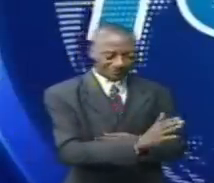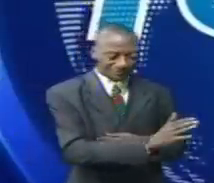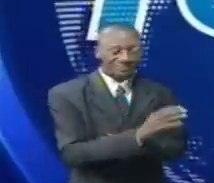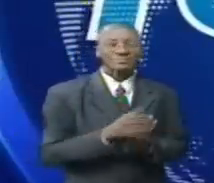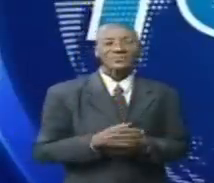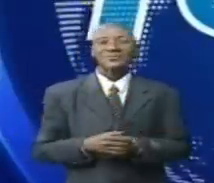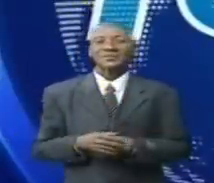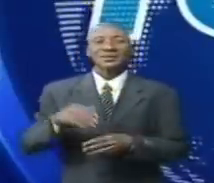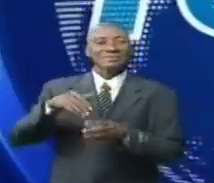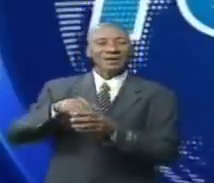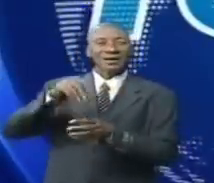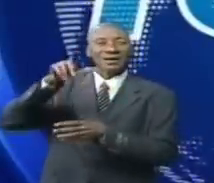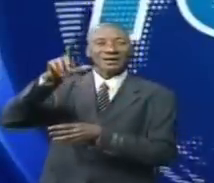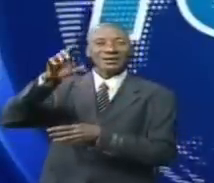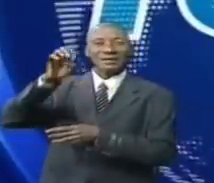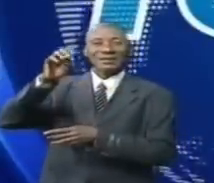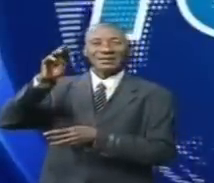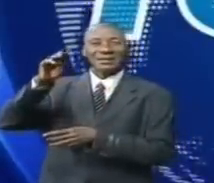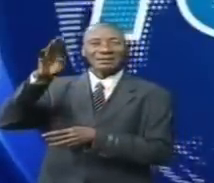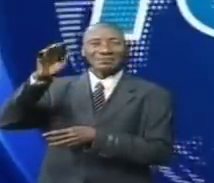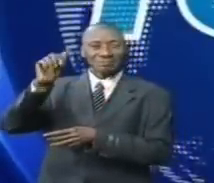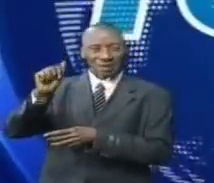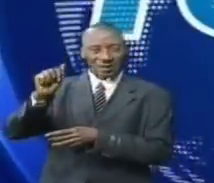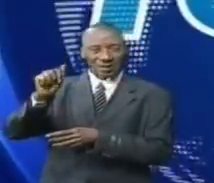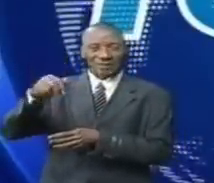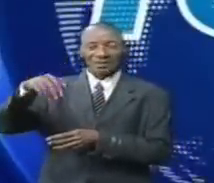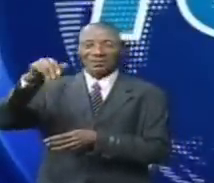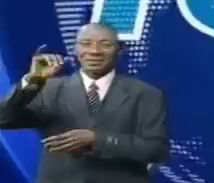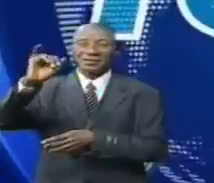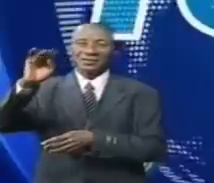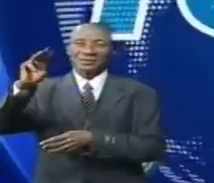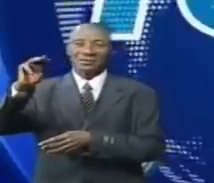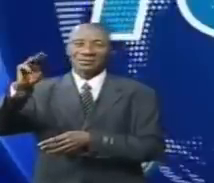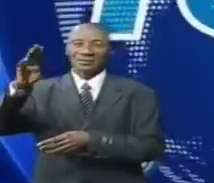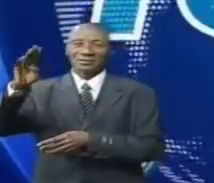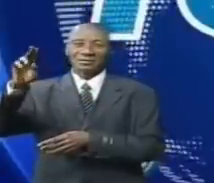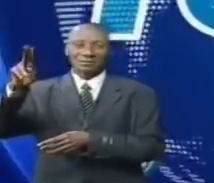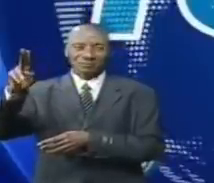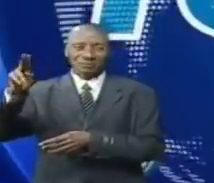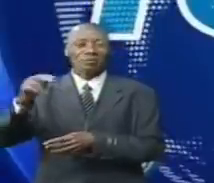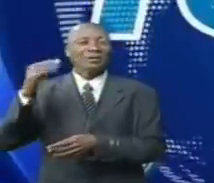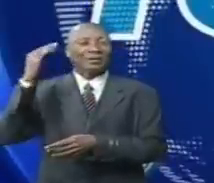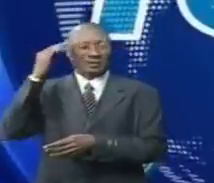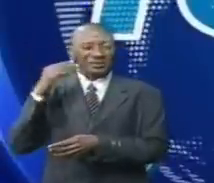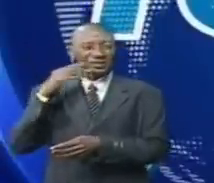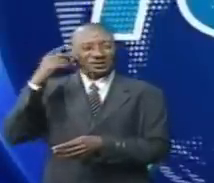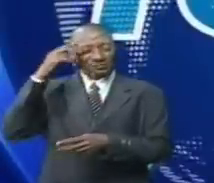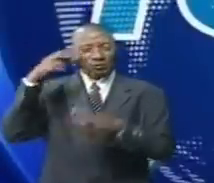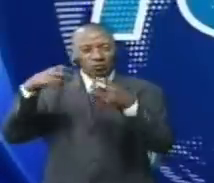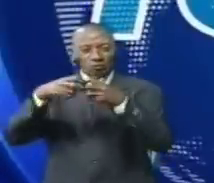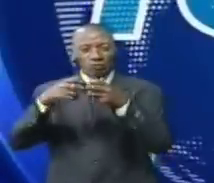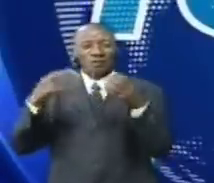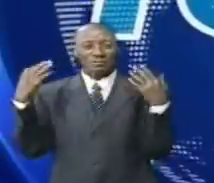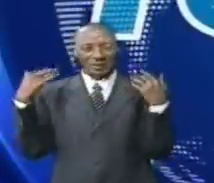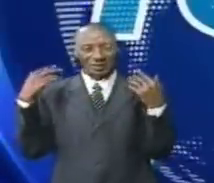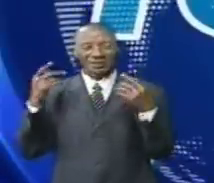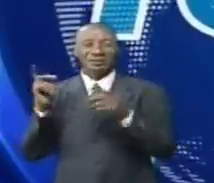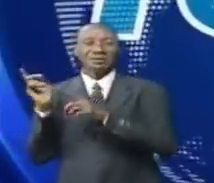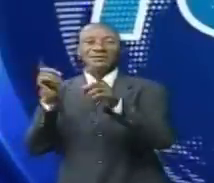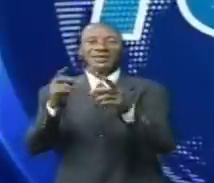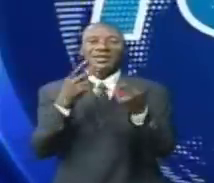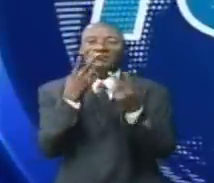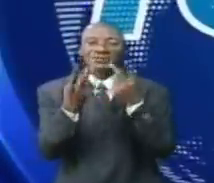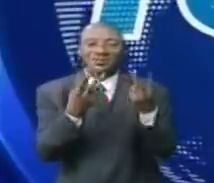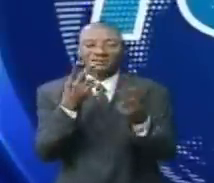Ressources hydrauliques et électricité a effectué une visite de suivi à l'usine où les travaux sont arrivés à la phase finale. Occasion